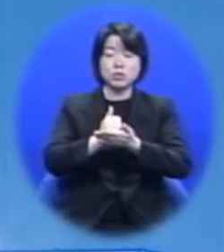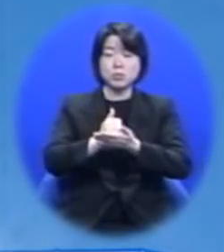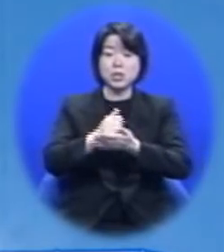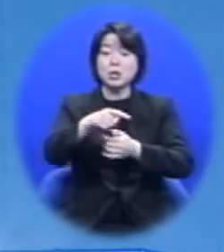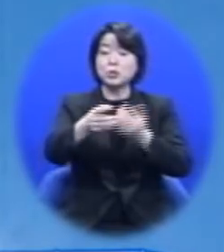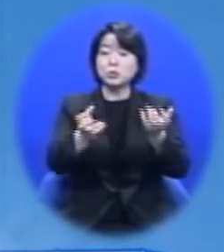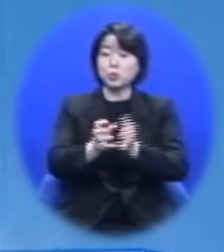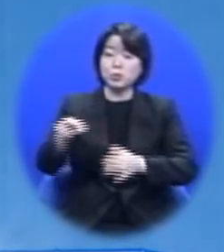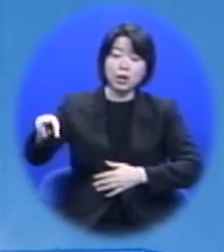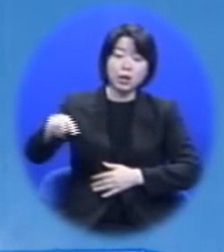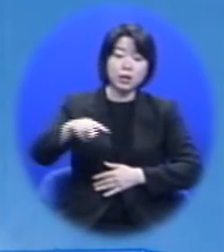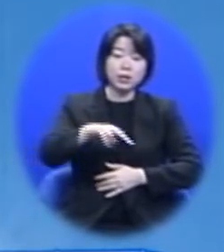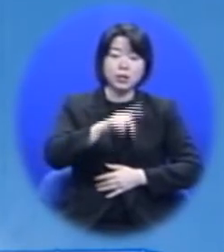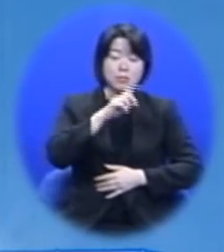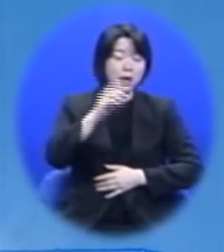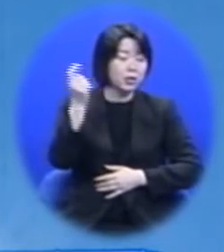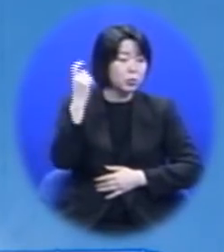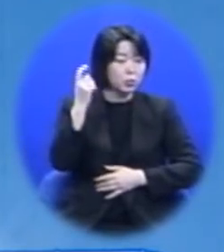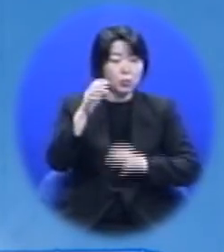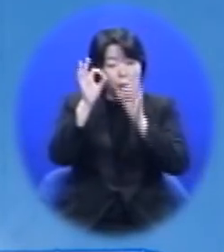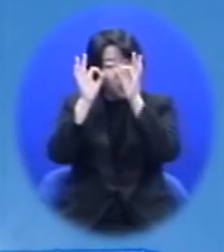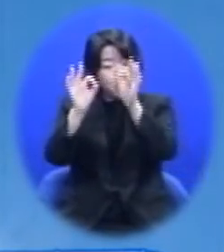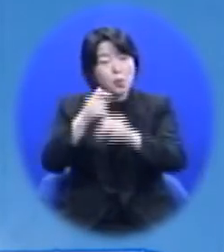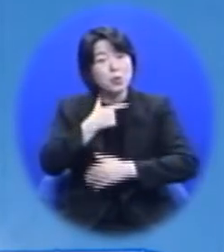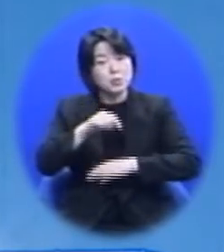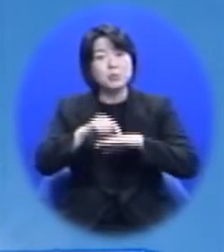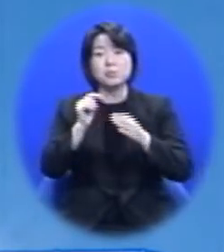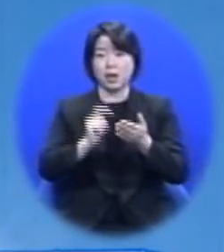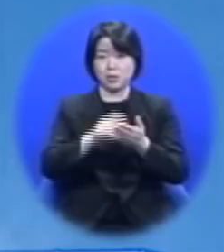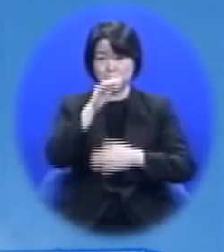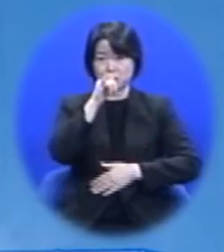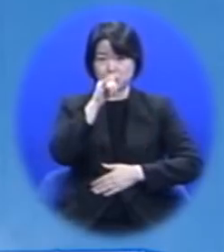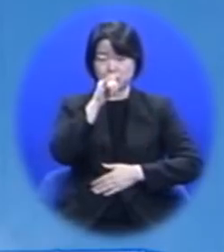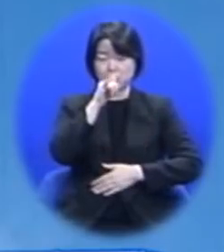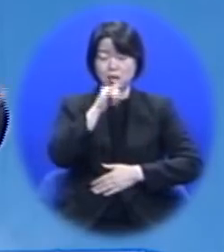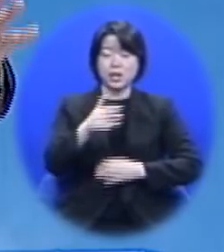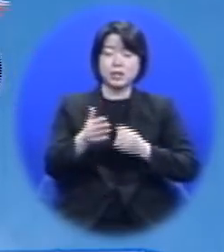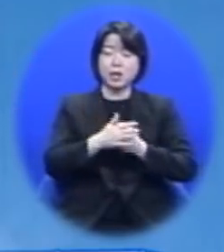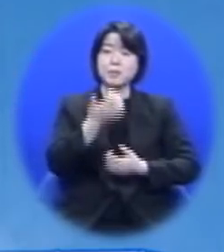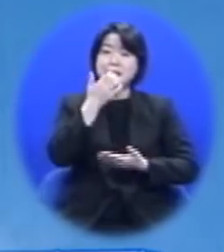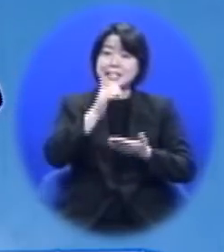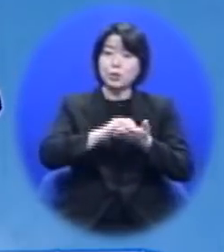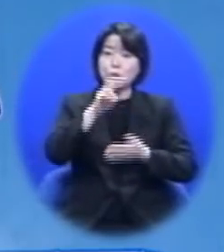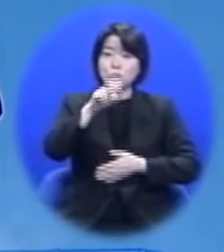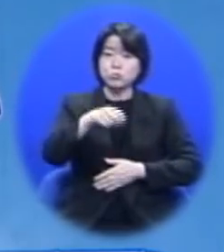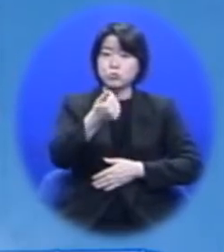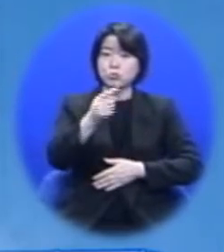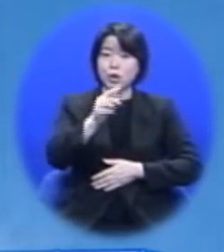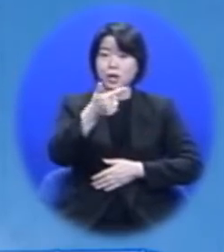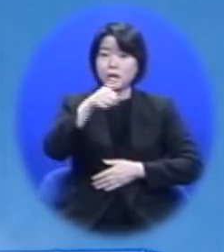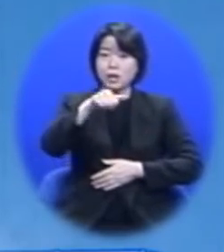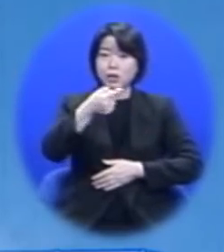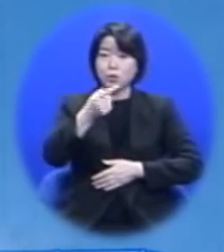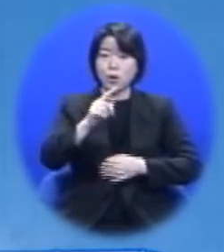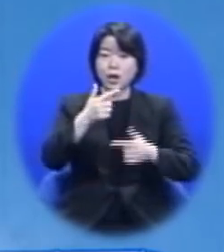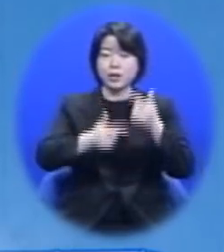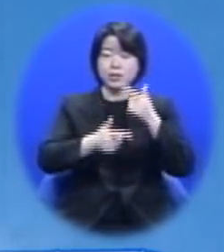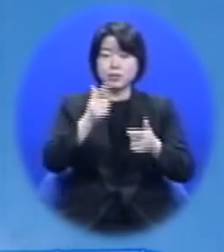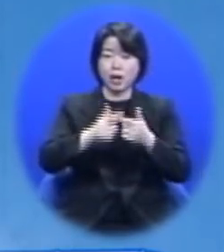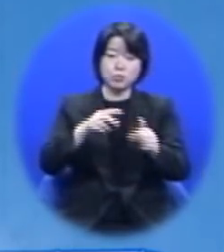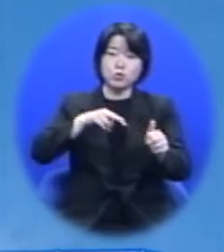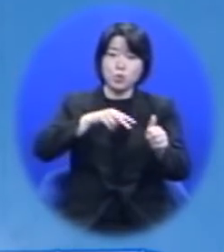싶은 마음은 일어났어요. 그래서 돌 무화과 나무 위에 올라가서 지나가는 예수님을 얼굴이라도